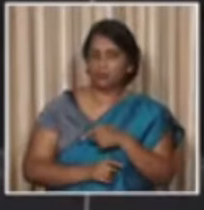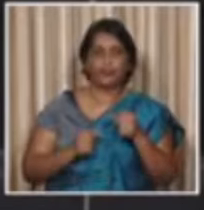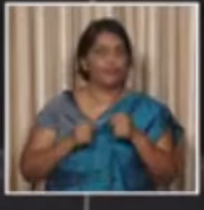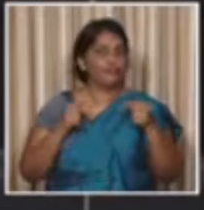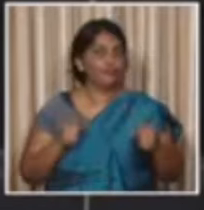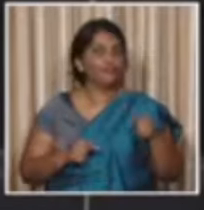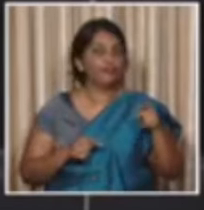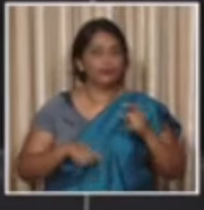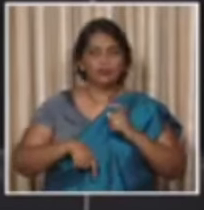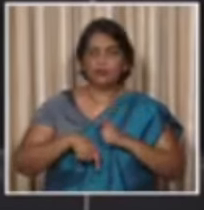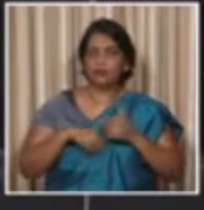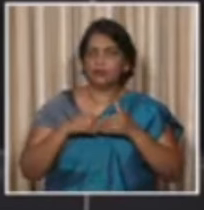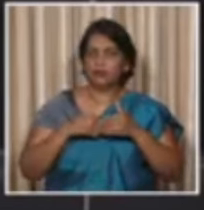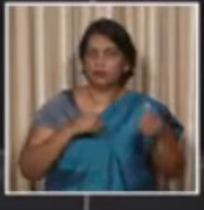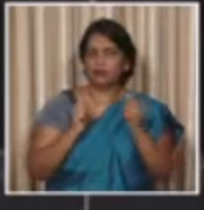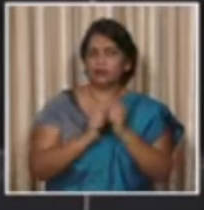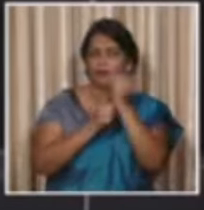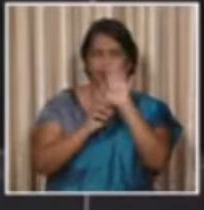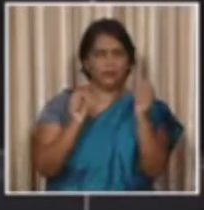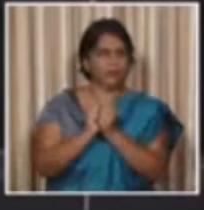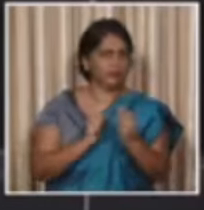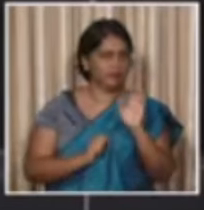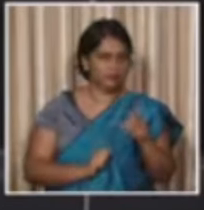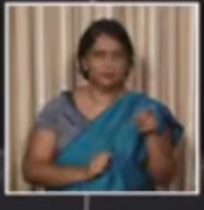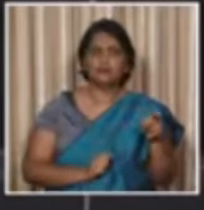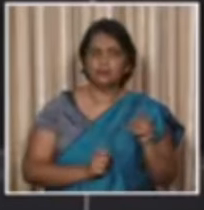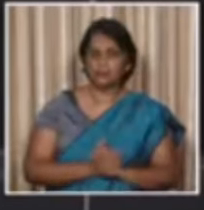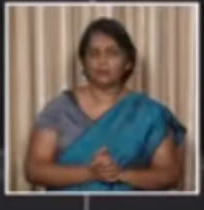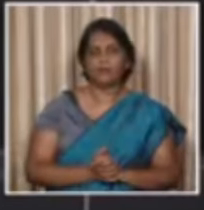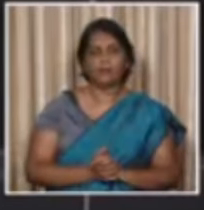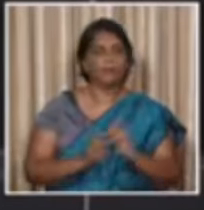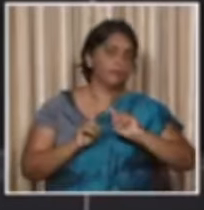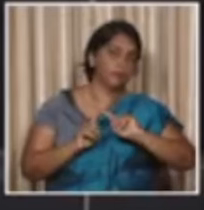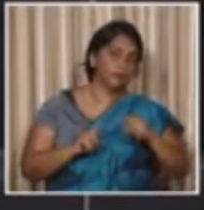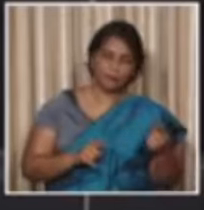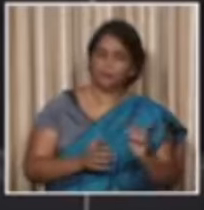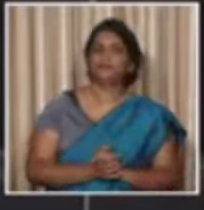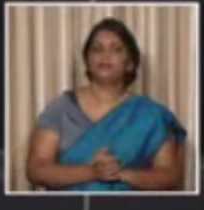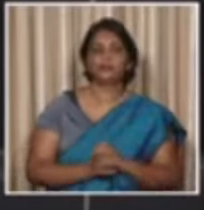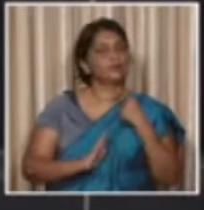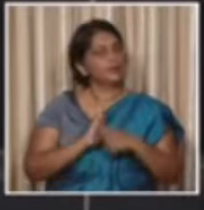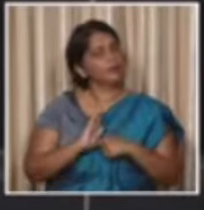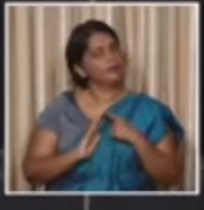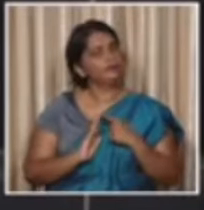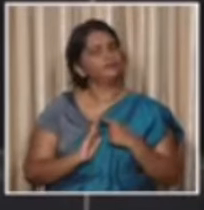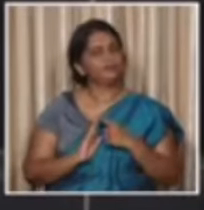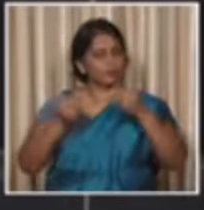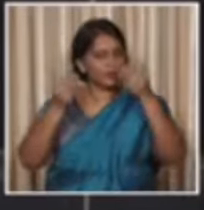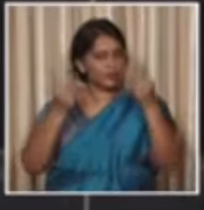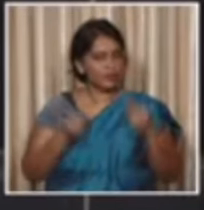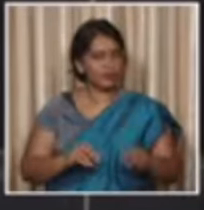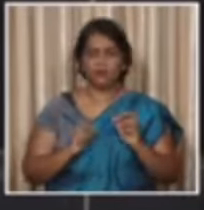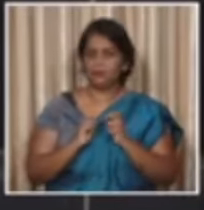විරුද්ධ පක්ෂයේ මේ කාල සීමාව තුළ කරන එකම කටයුත්ත. අනිත් පැත්තෙන් රට වැඩි